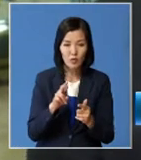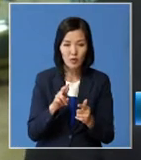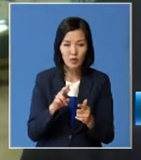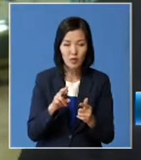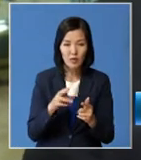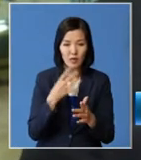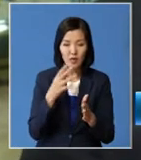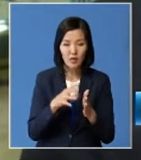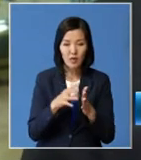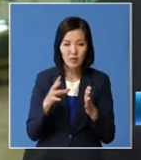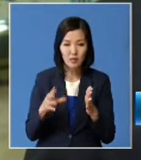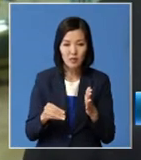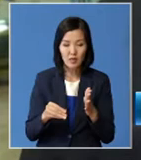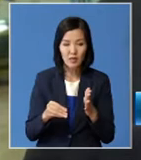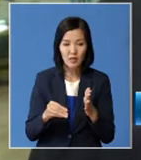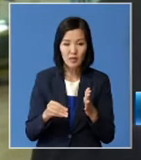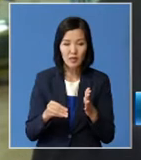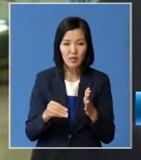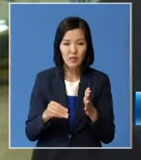қызылша, олар енді